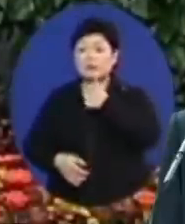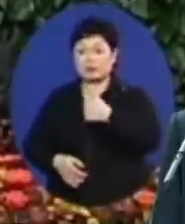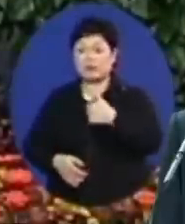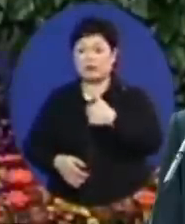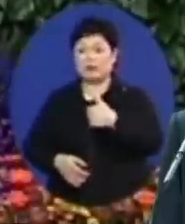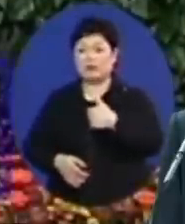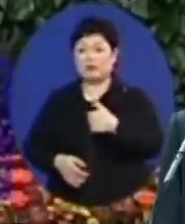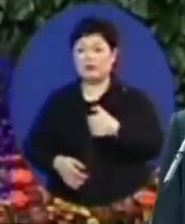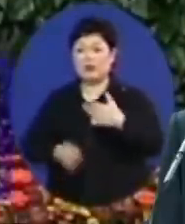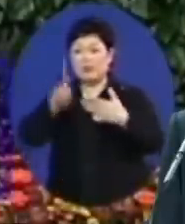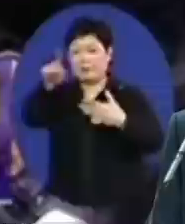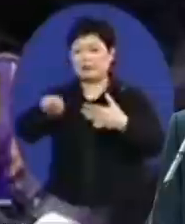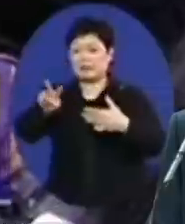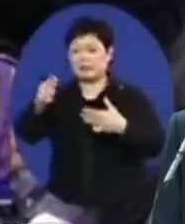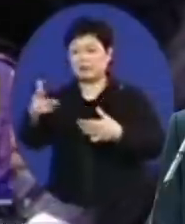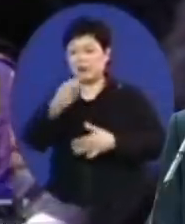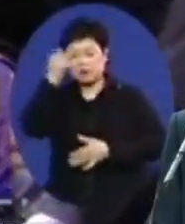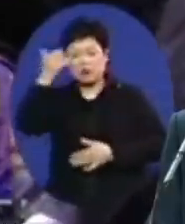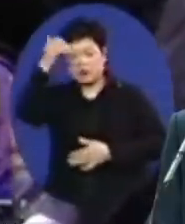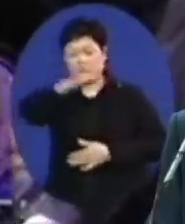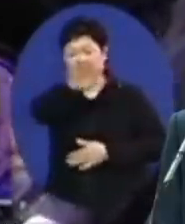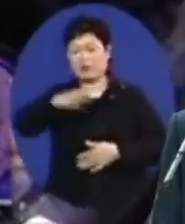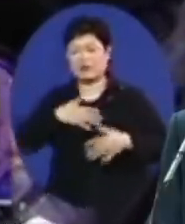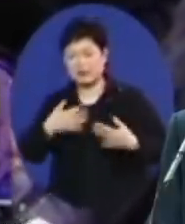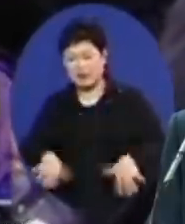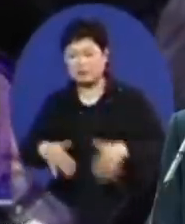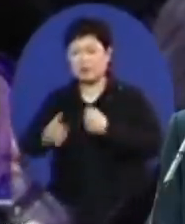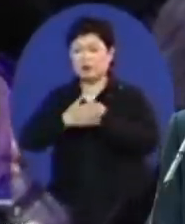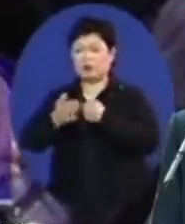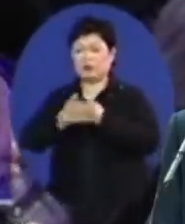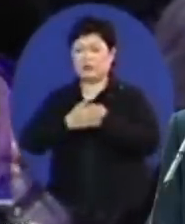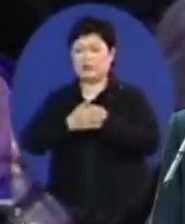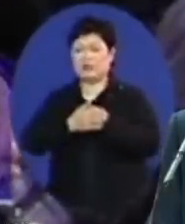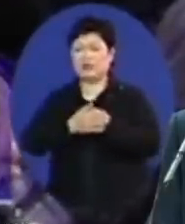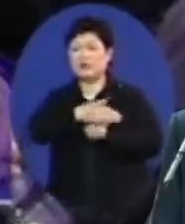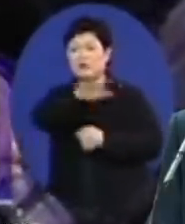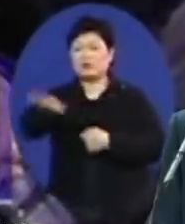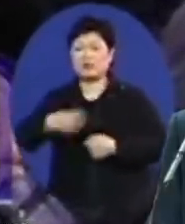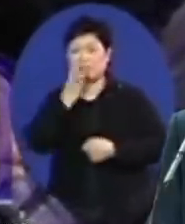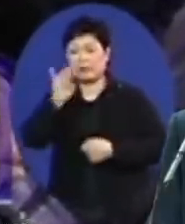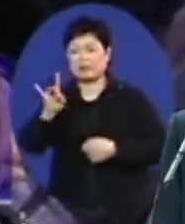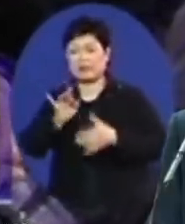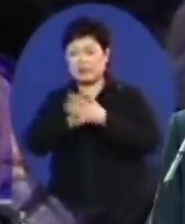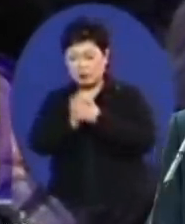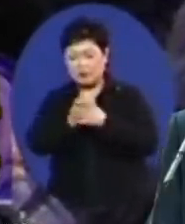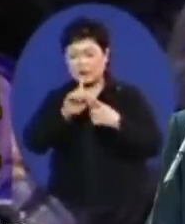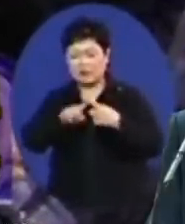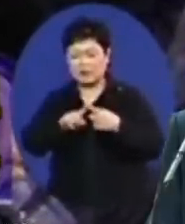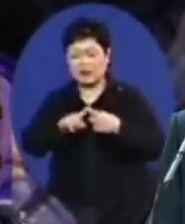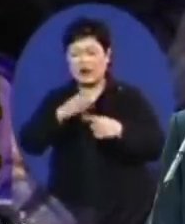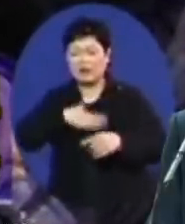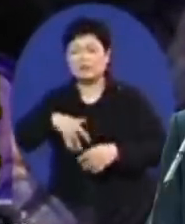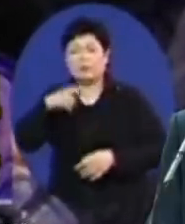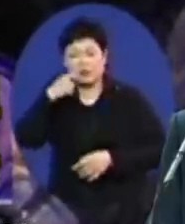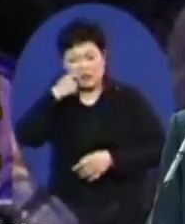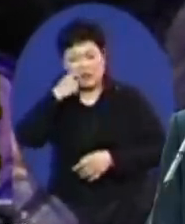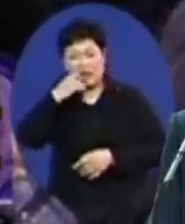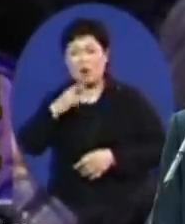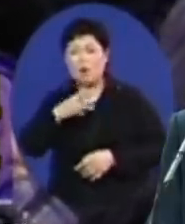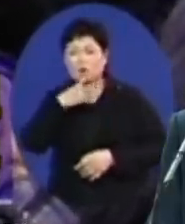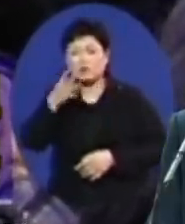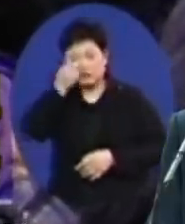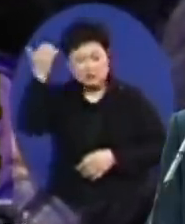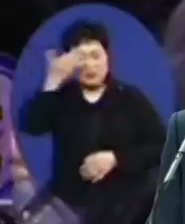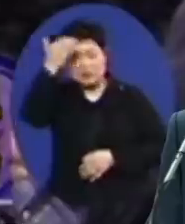읽어보십시다. 성령도 우리의 연약함을 도우시나니 우리는 마땅히 기도할 바를 알지 못하나 오직